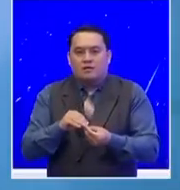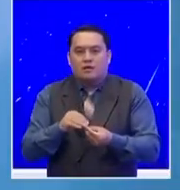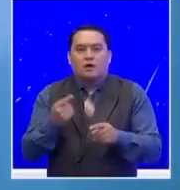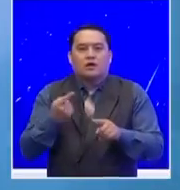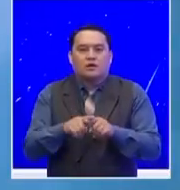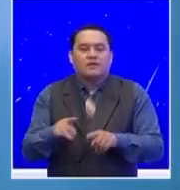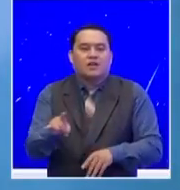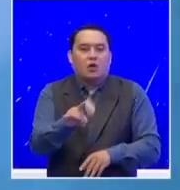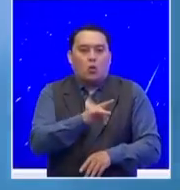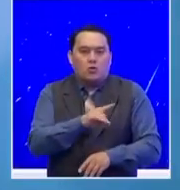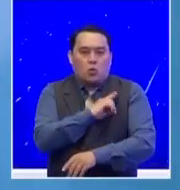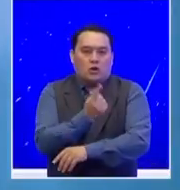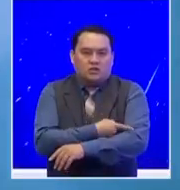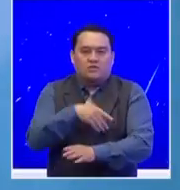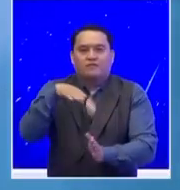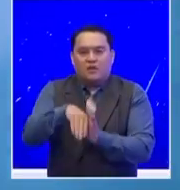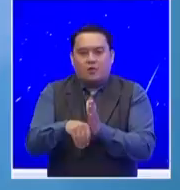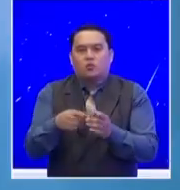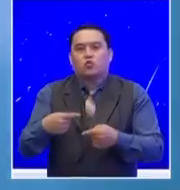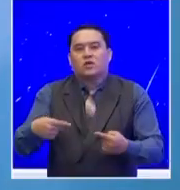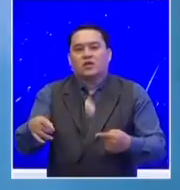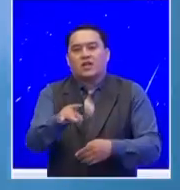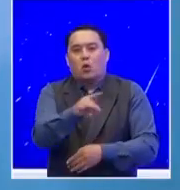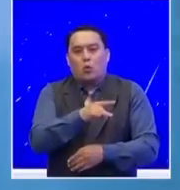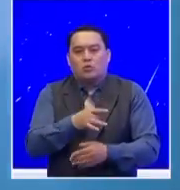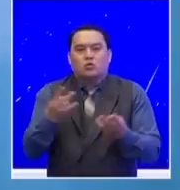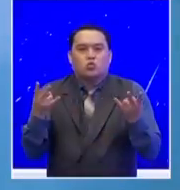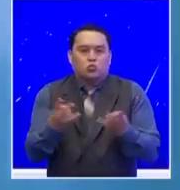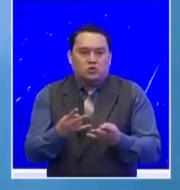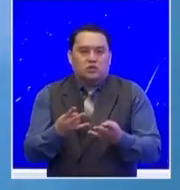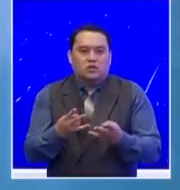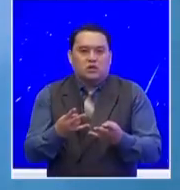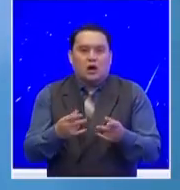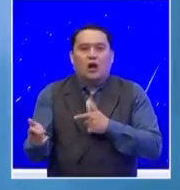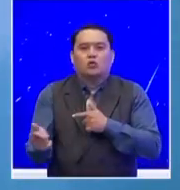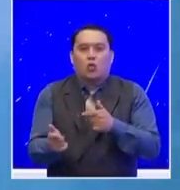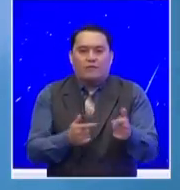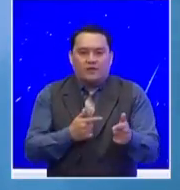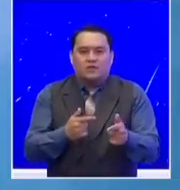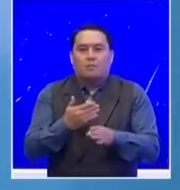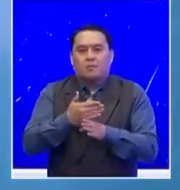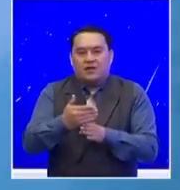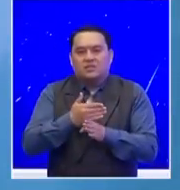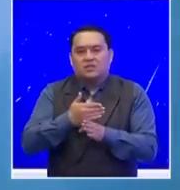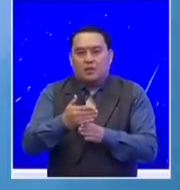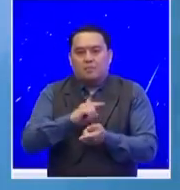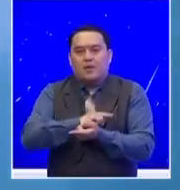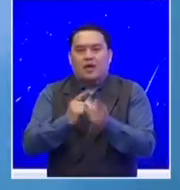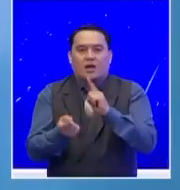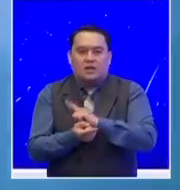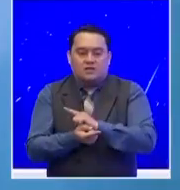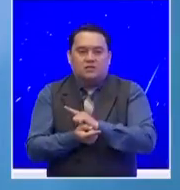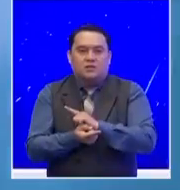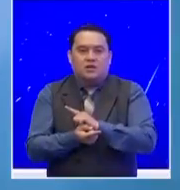соответственно, усиленные карантинные меры придерживать, но в других регионах необходимо уже готовиться и поэтапно переходить на